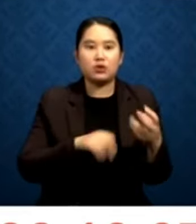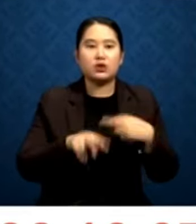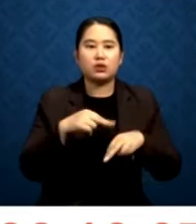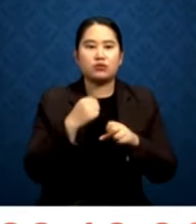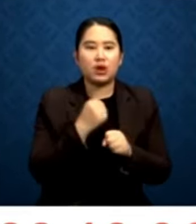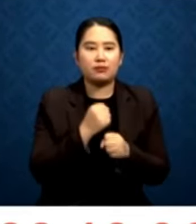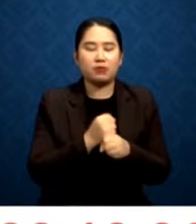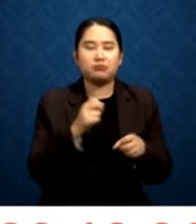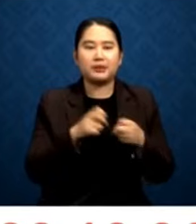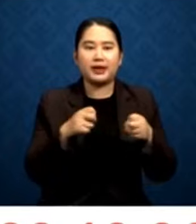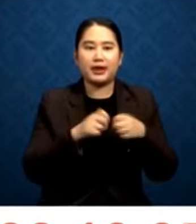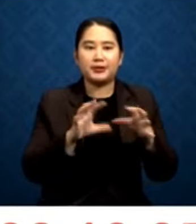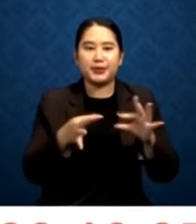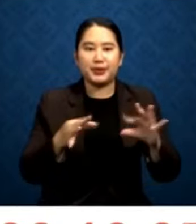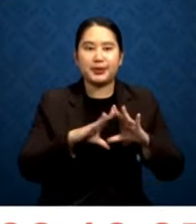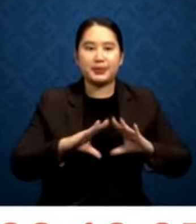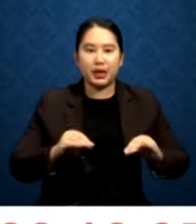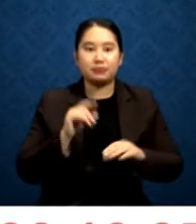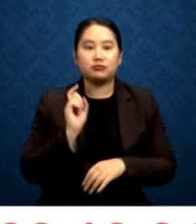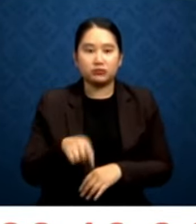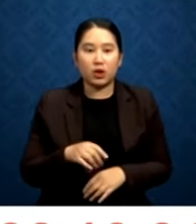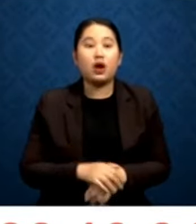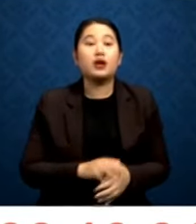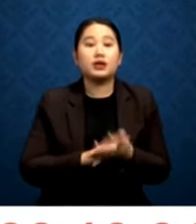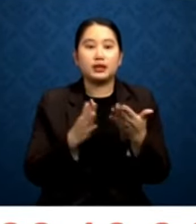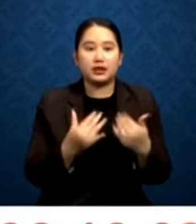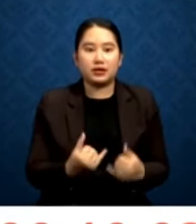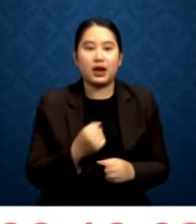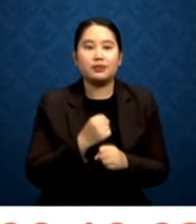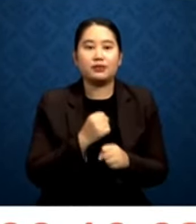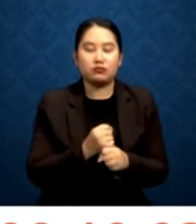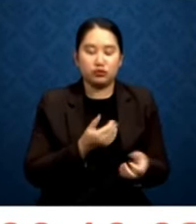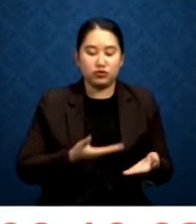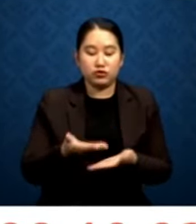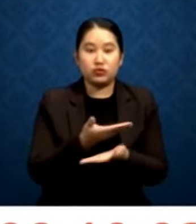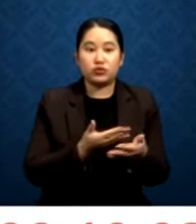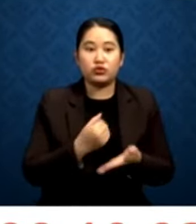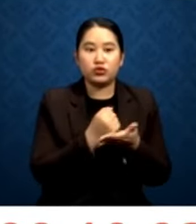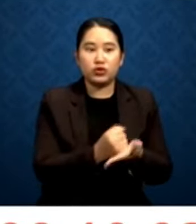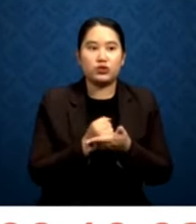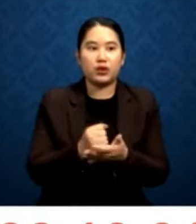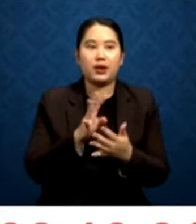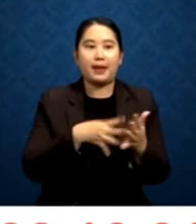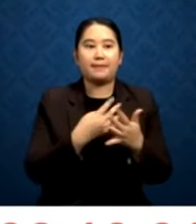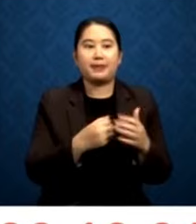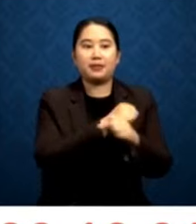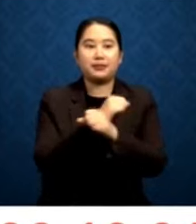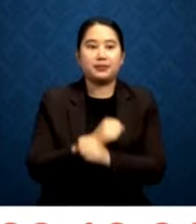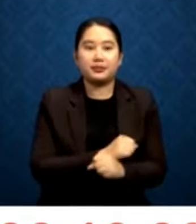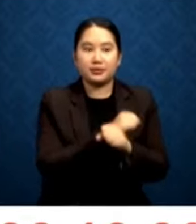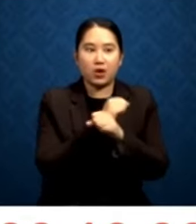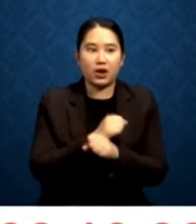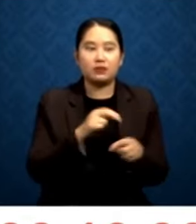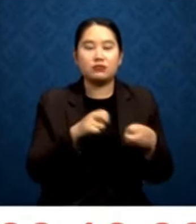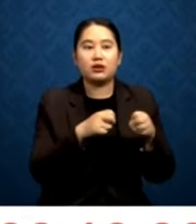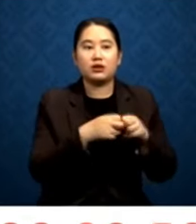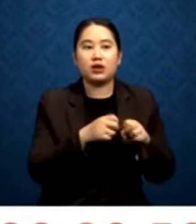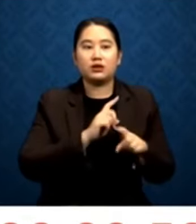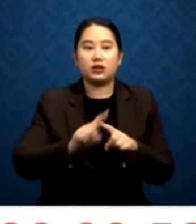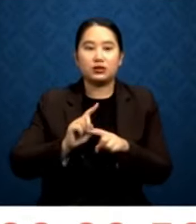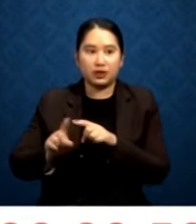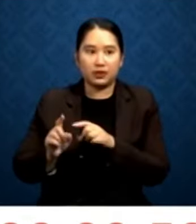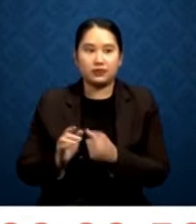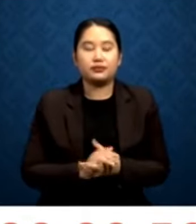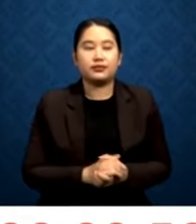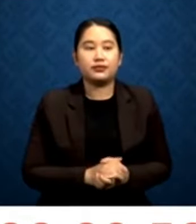่างปรมคดีที่เกิดขึในขณะนี้แล้วก็ได้ช่วยกันในการวางมาตรการเพื่อปิดช่องขบวนการท